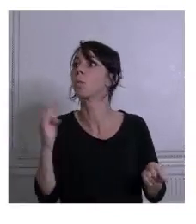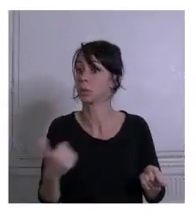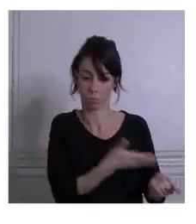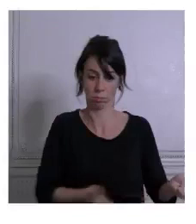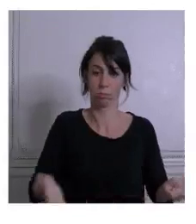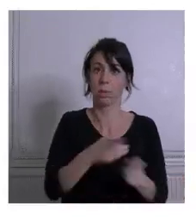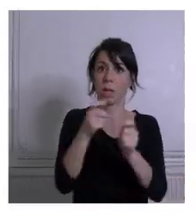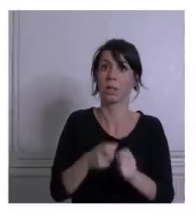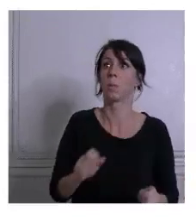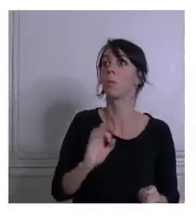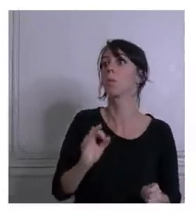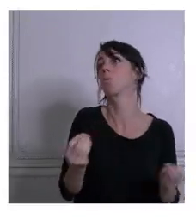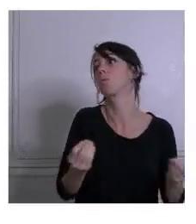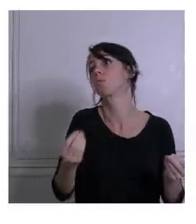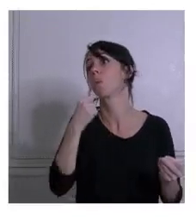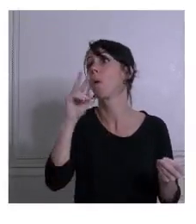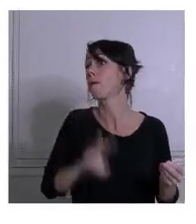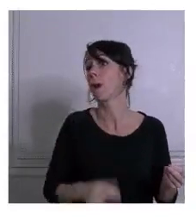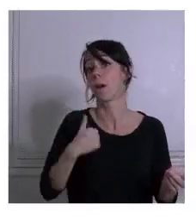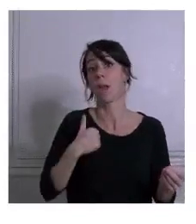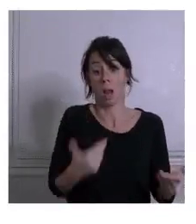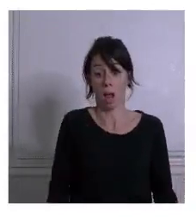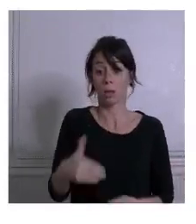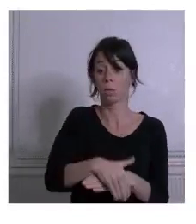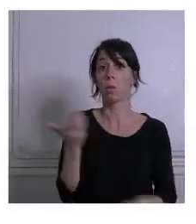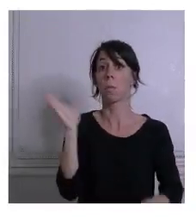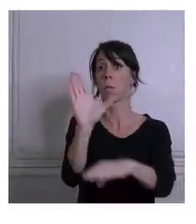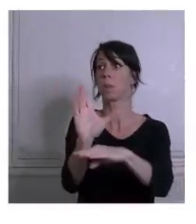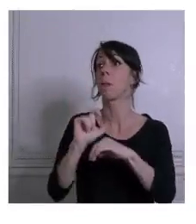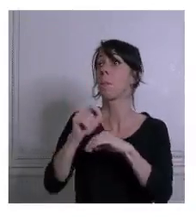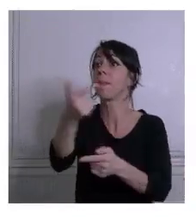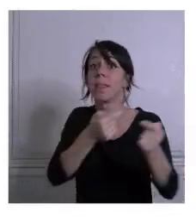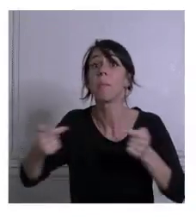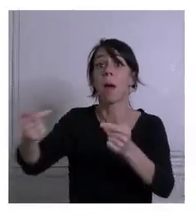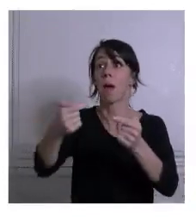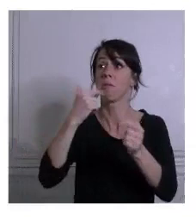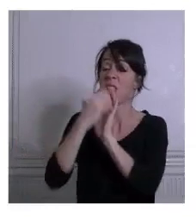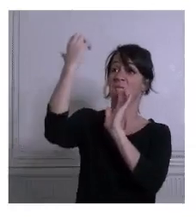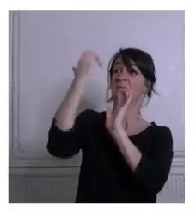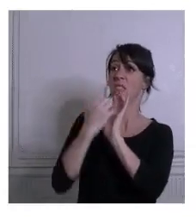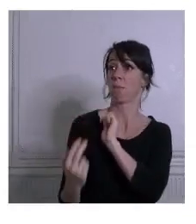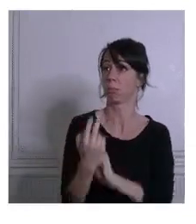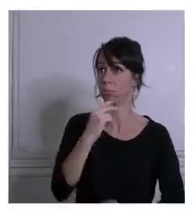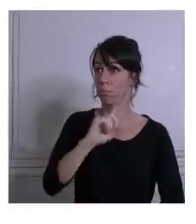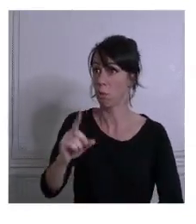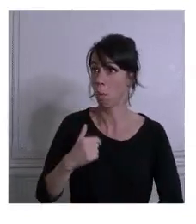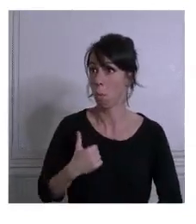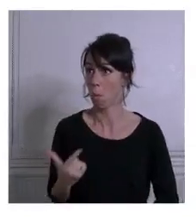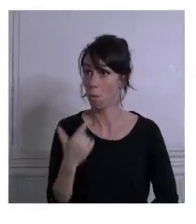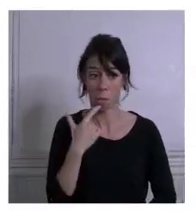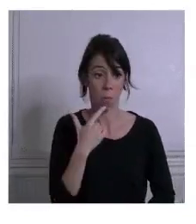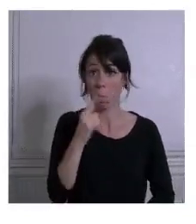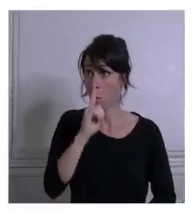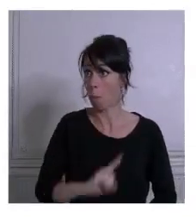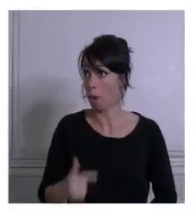le fait que les lignes bougeaient, mais... Moi, avec les lois de finances, je ne vous ai pas parlé du gouvernement Hollande par hasard.